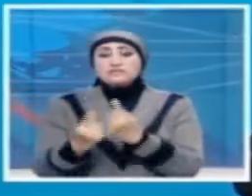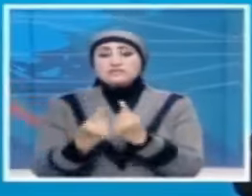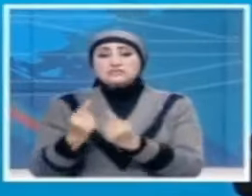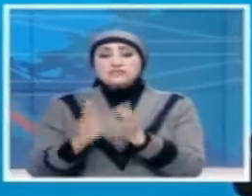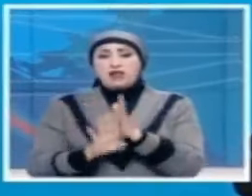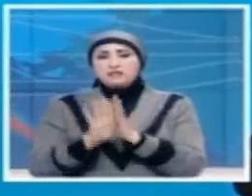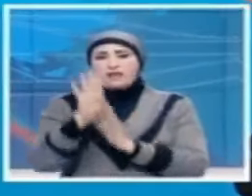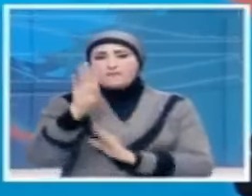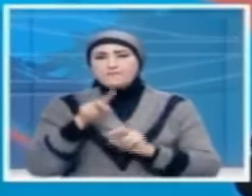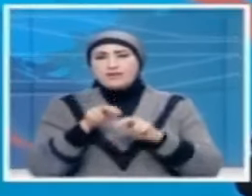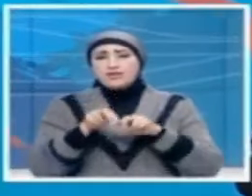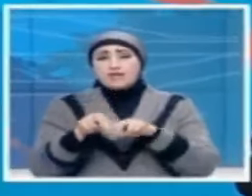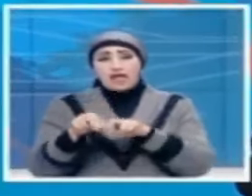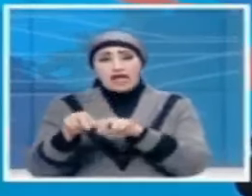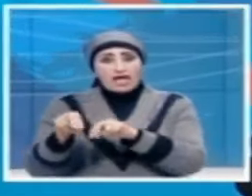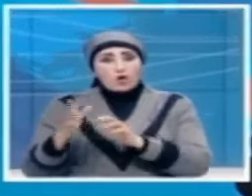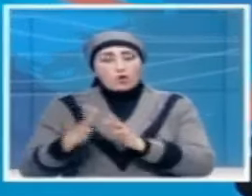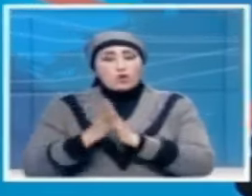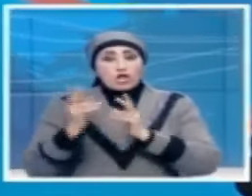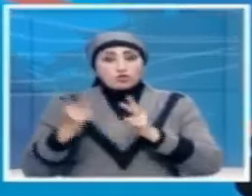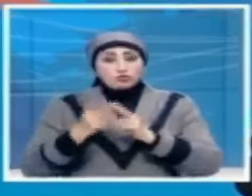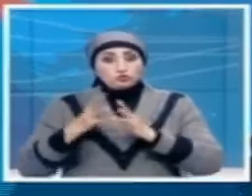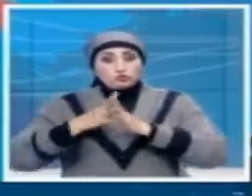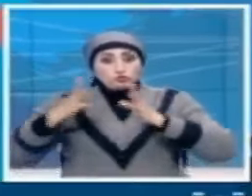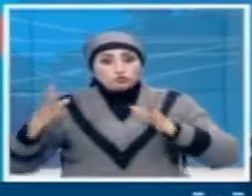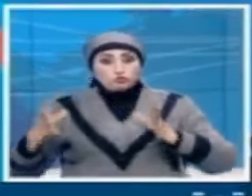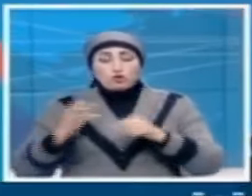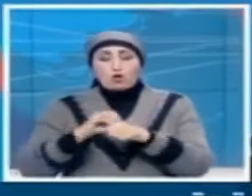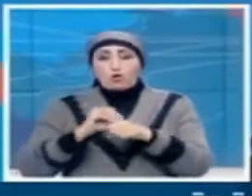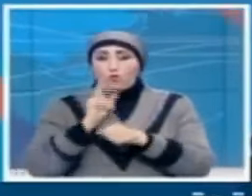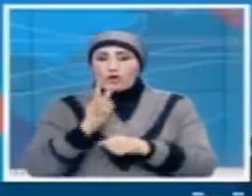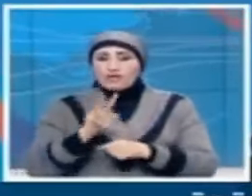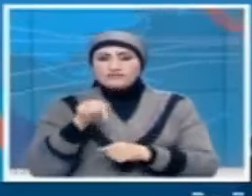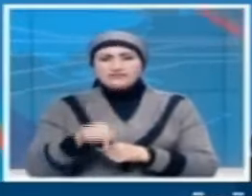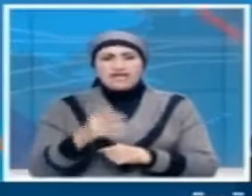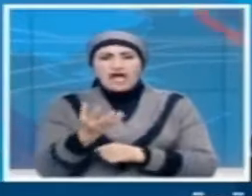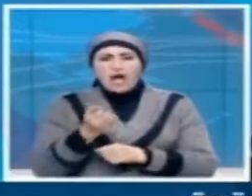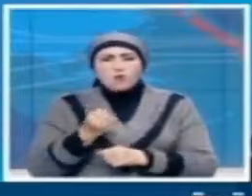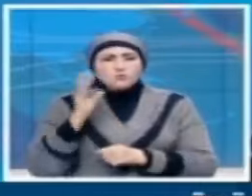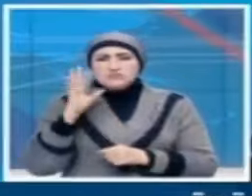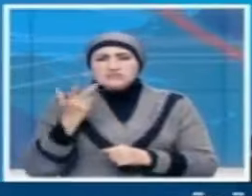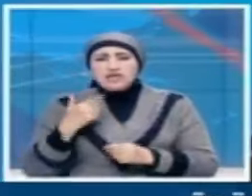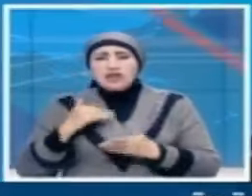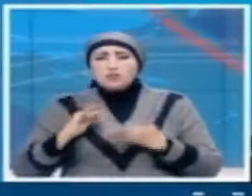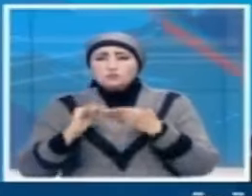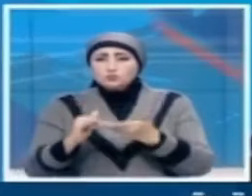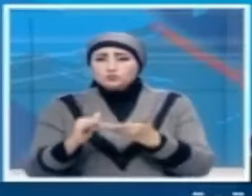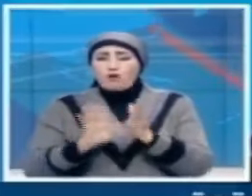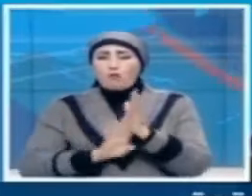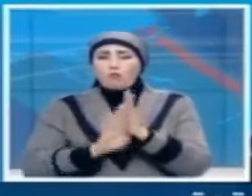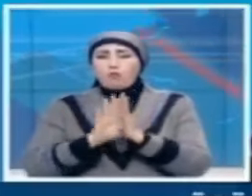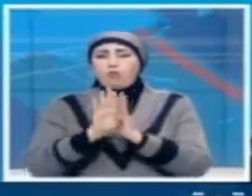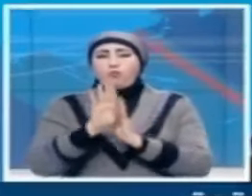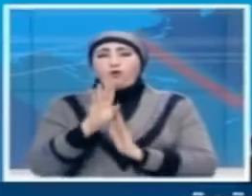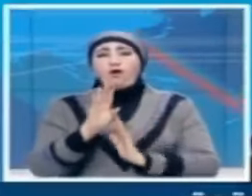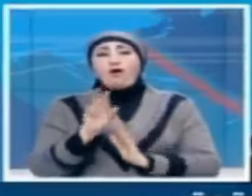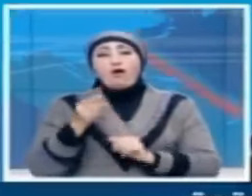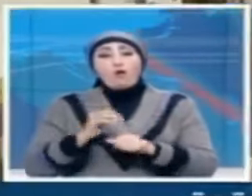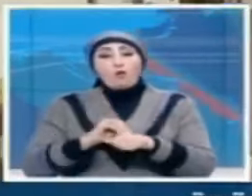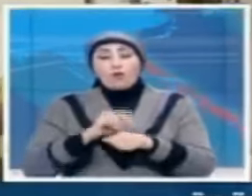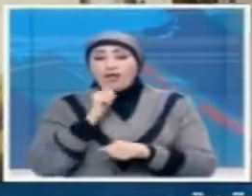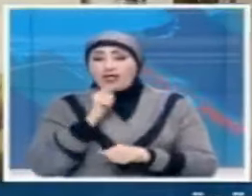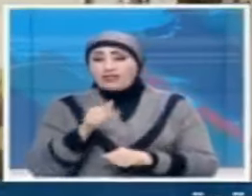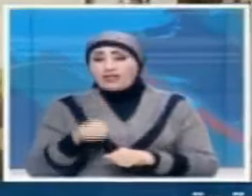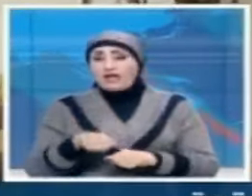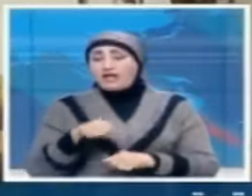الرقعة الزراعية وتنمية الثروة الحيوانية للتعرف على احتياجاتها وتوفير فرص النمو لها. وأضاف مدبولي